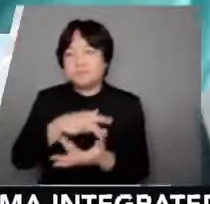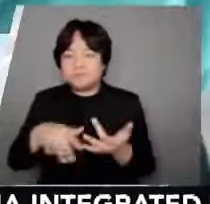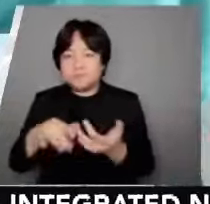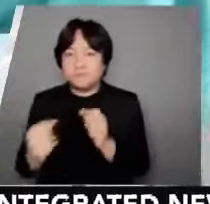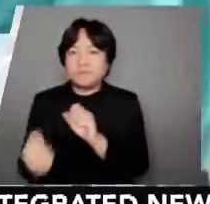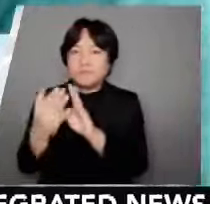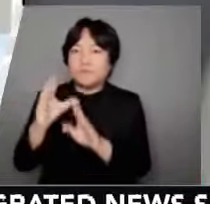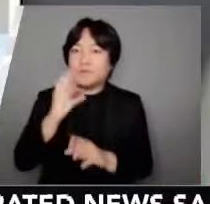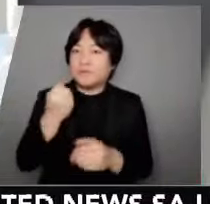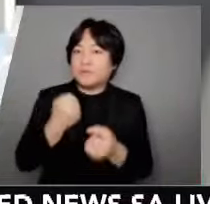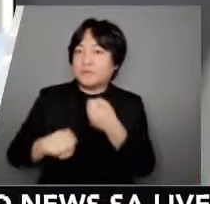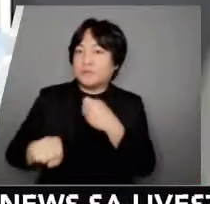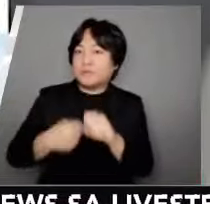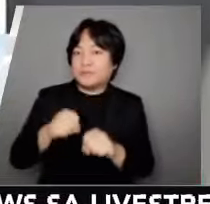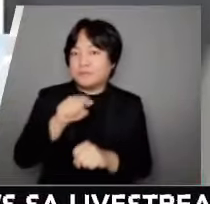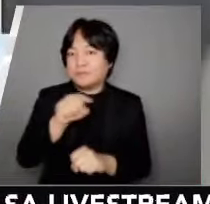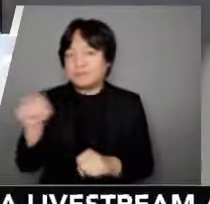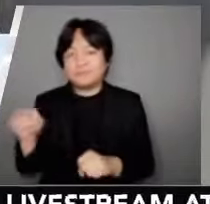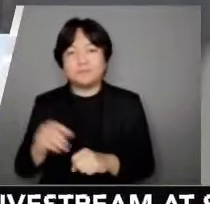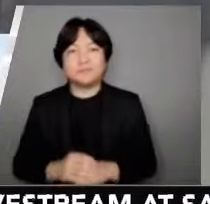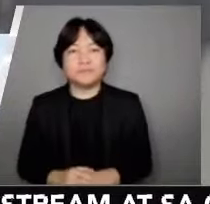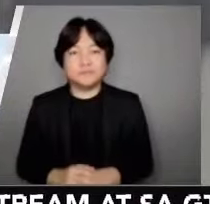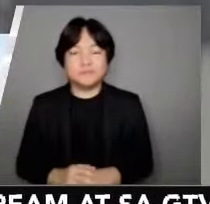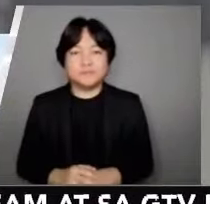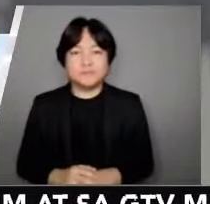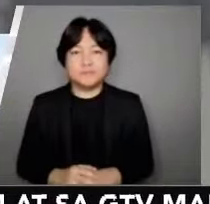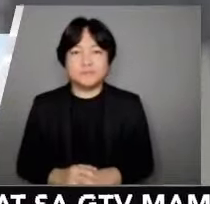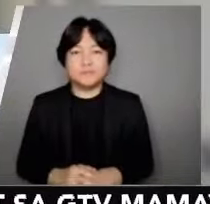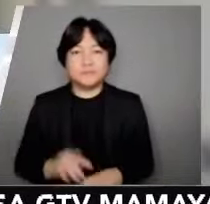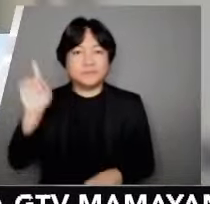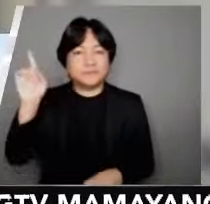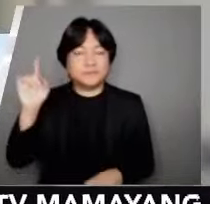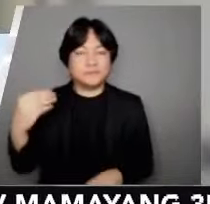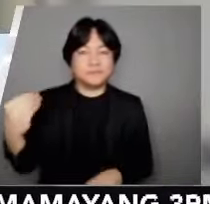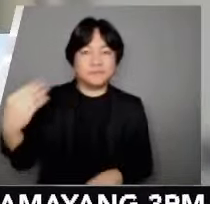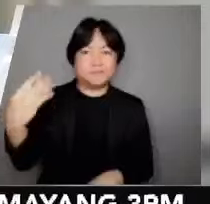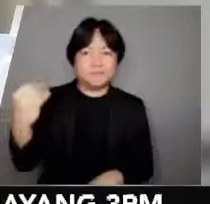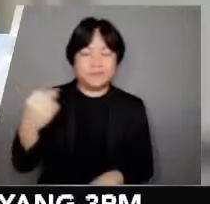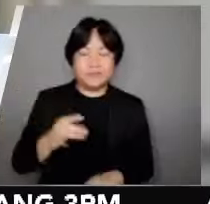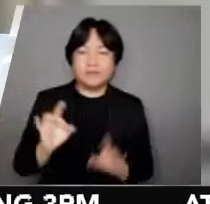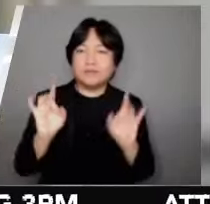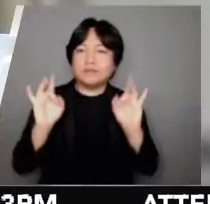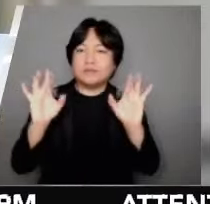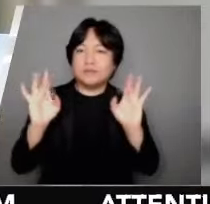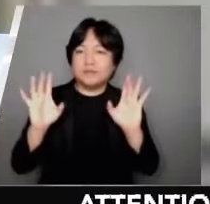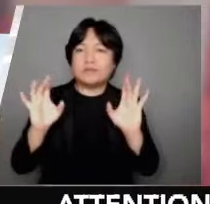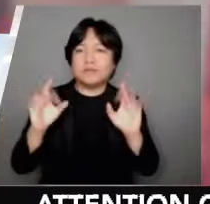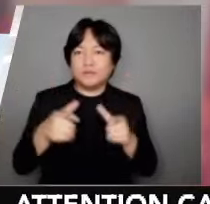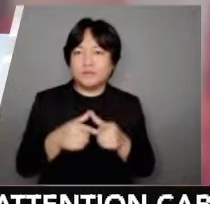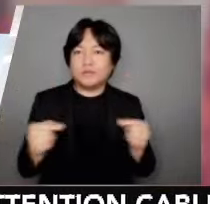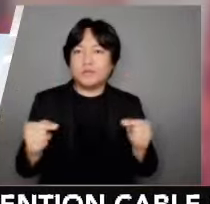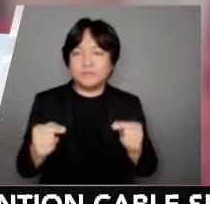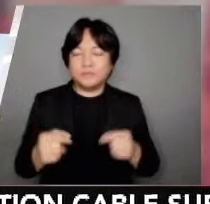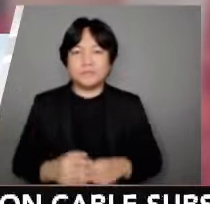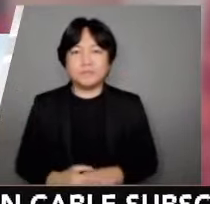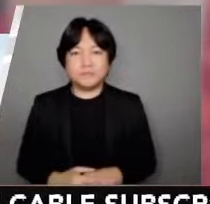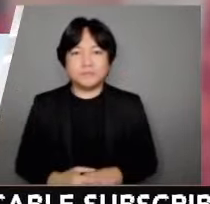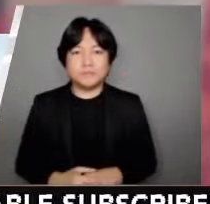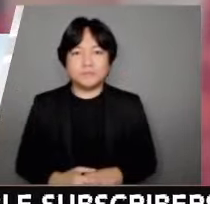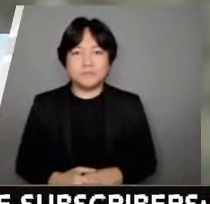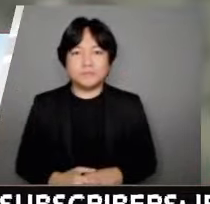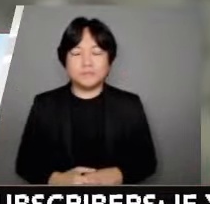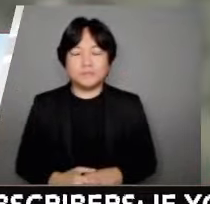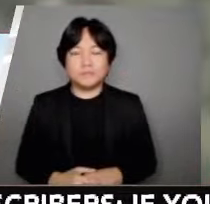Olympic Village. Gaya ni Ryujin Nippon Japanese volleyball athletes na sina Yuki Ishikawa at Ran